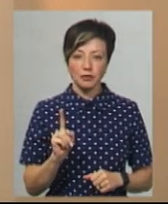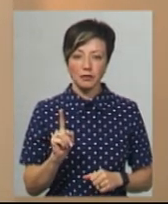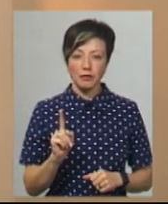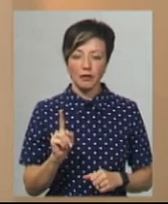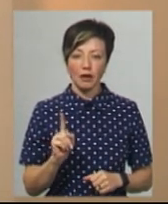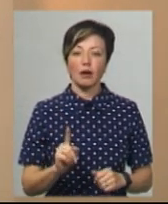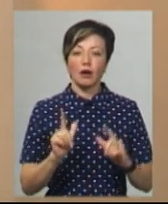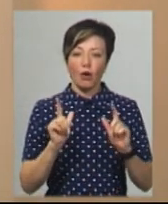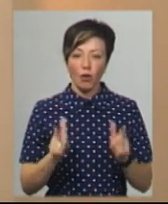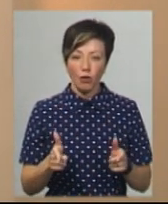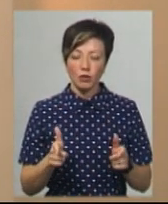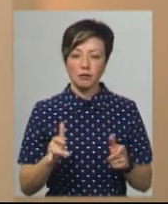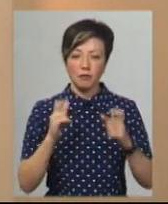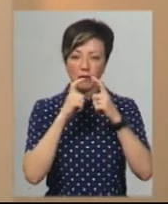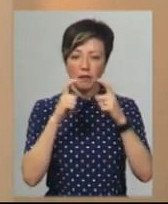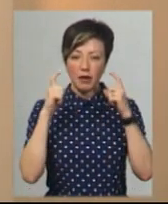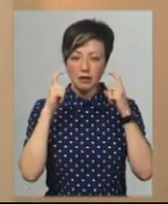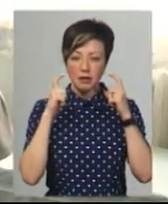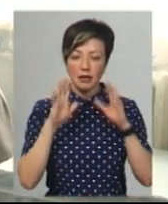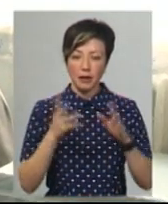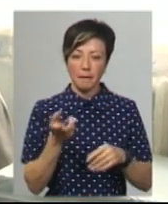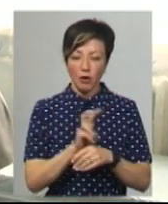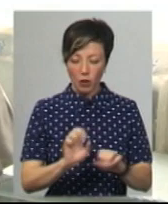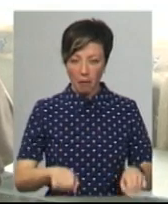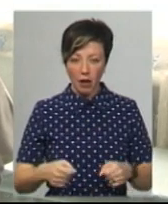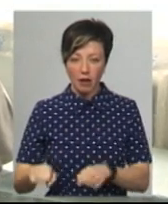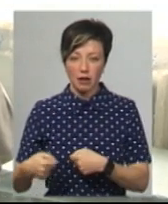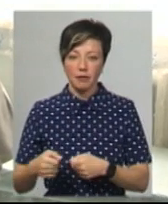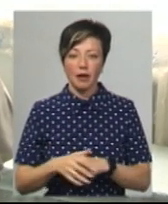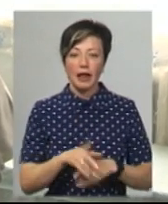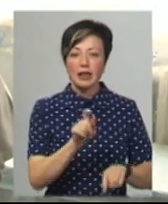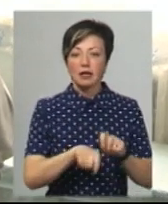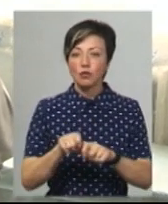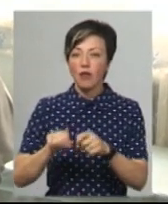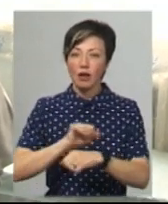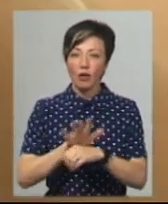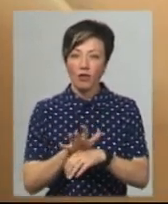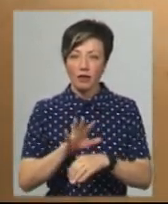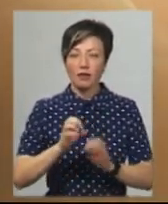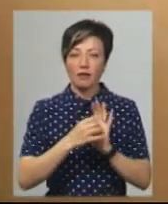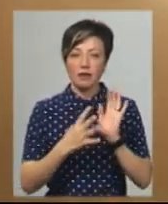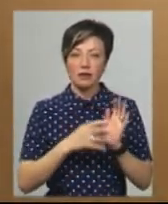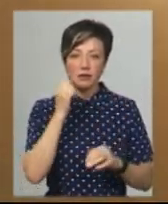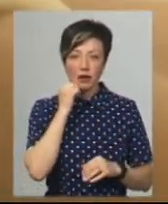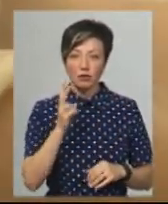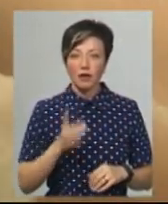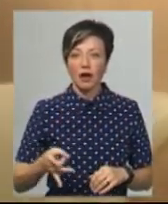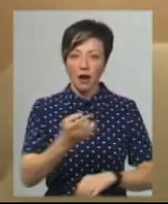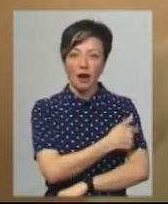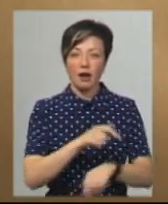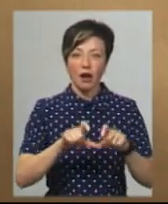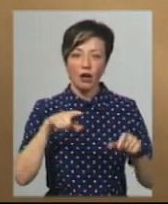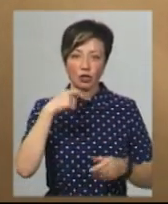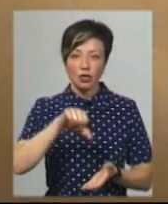що годен, тільки це треба все в масках проходити, там, в бахілах. Забір крові на тестування на COVID-19 проводиться у Старокостянтинівській райлікарні, каже